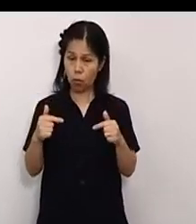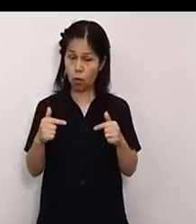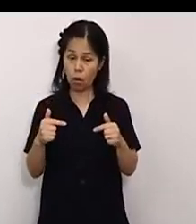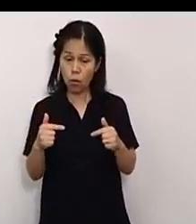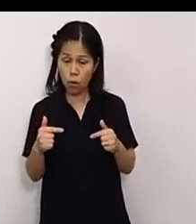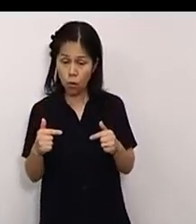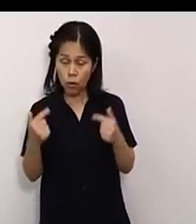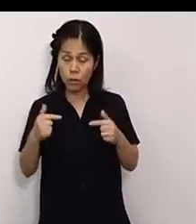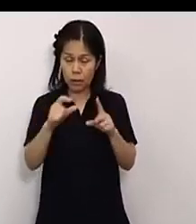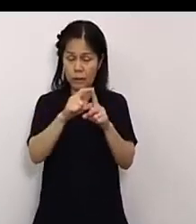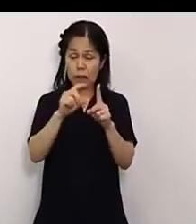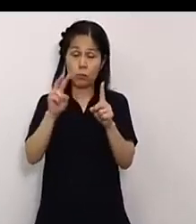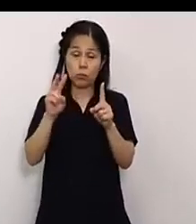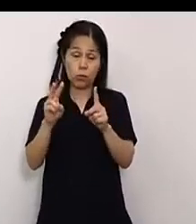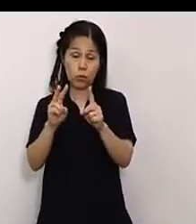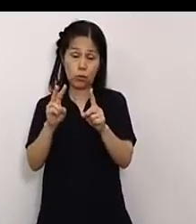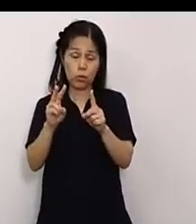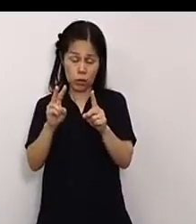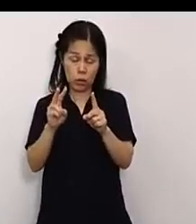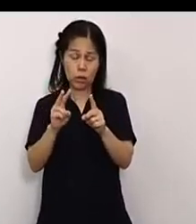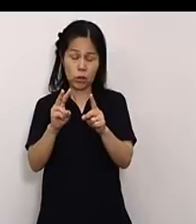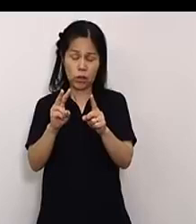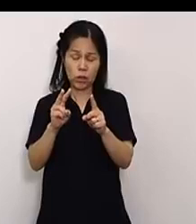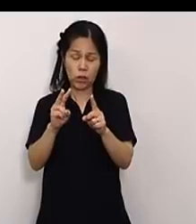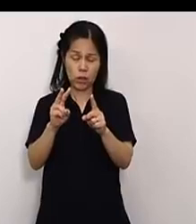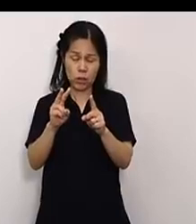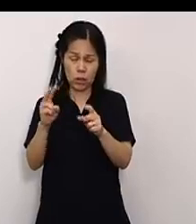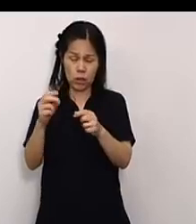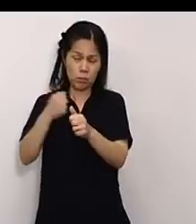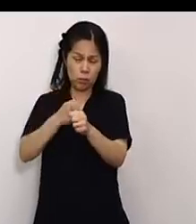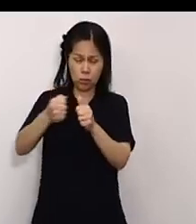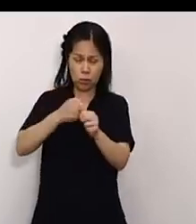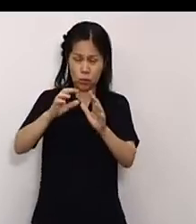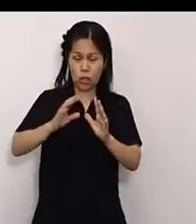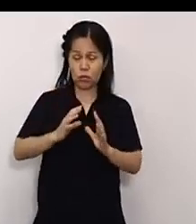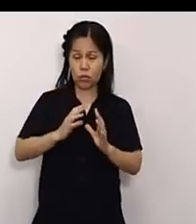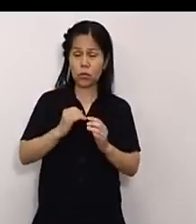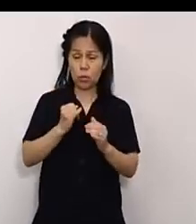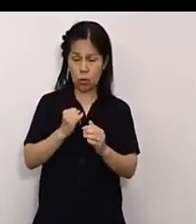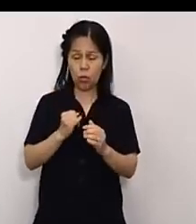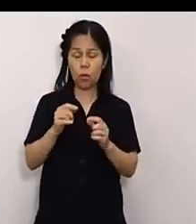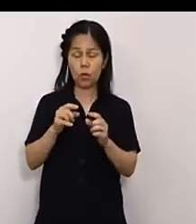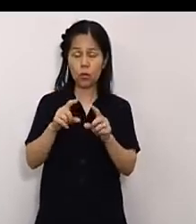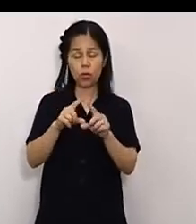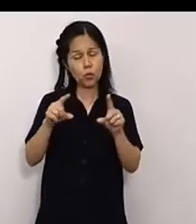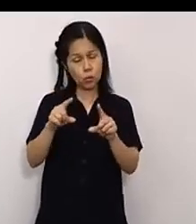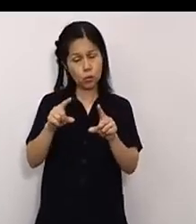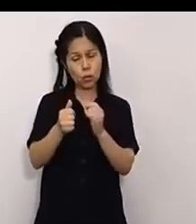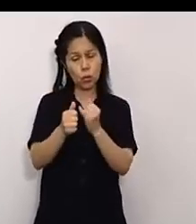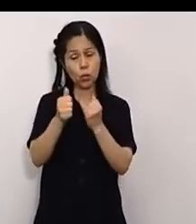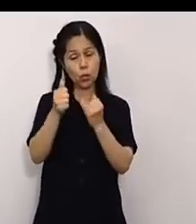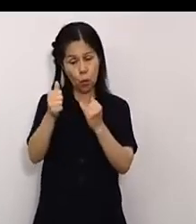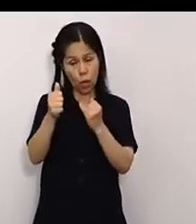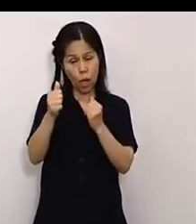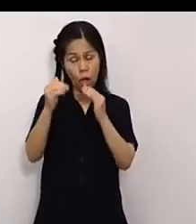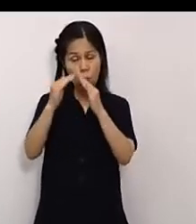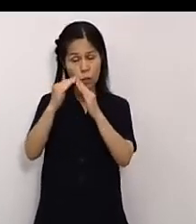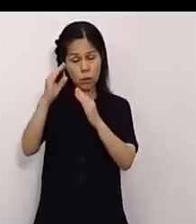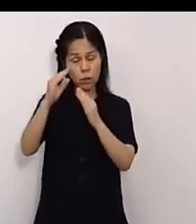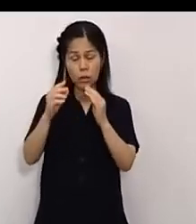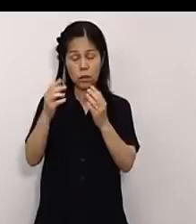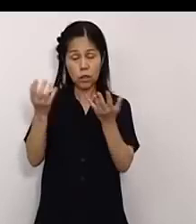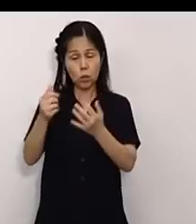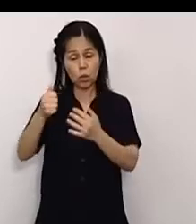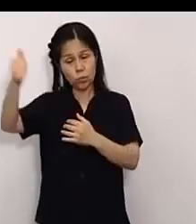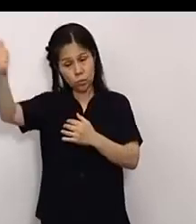から DV の関係にあるような家庭で過ごしていても、まあ、夫は平日仕事に出かけていて、夜遅く帰ってき